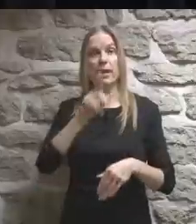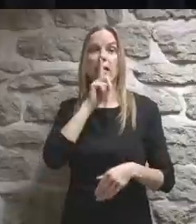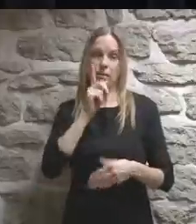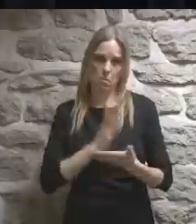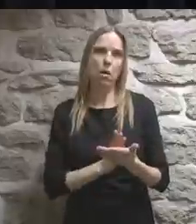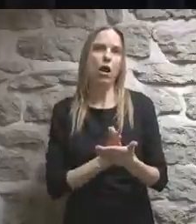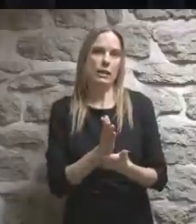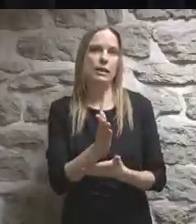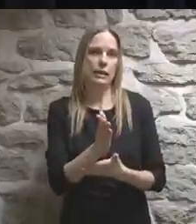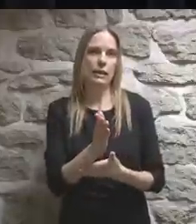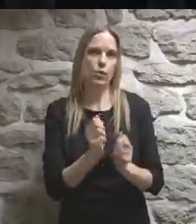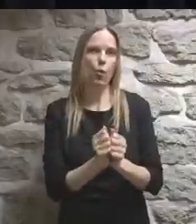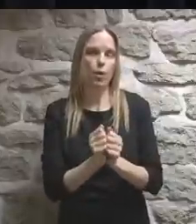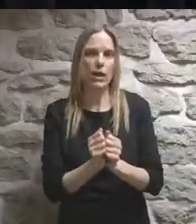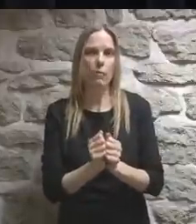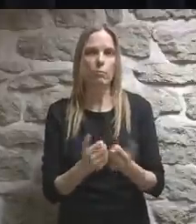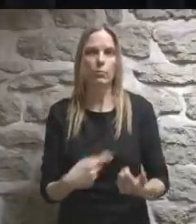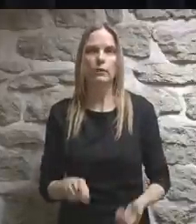isegi